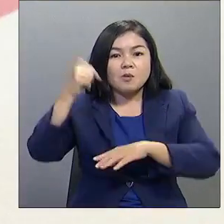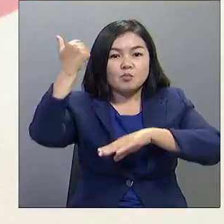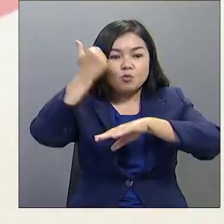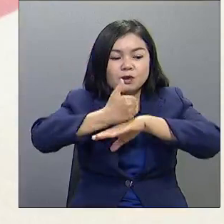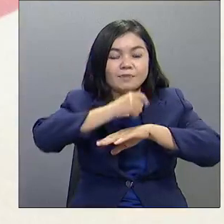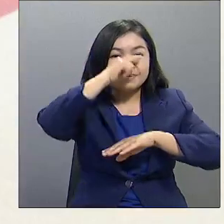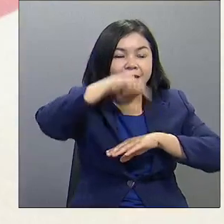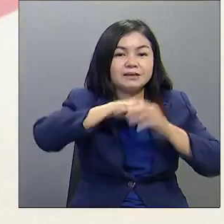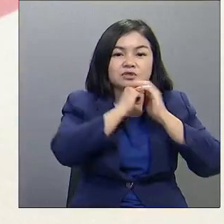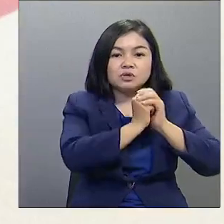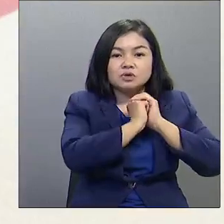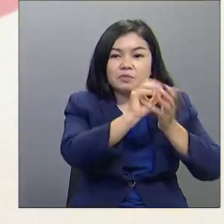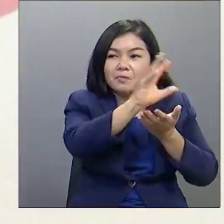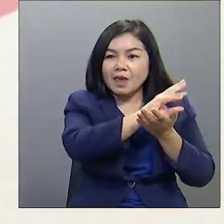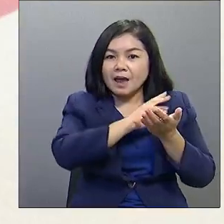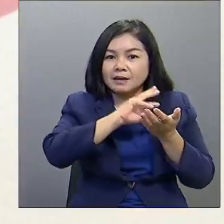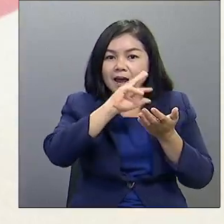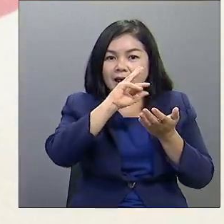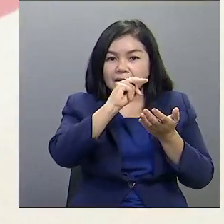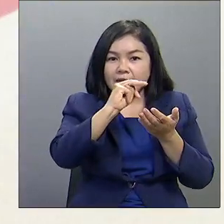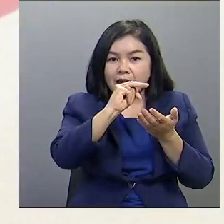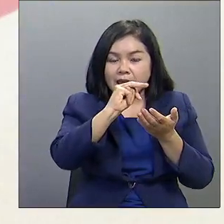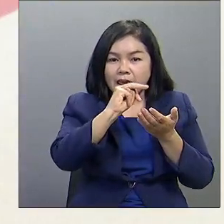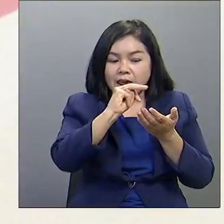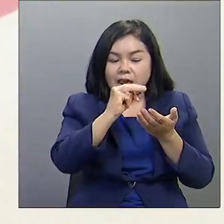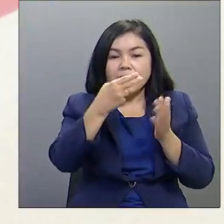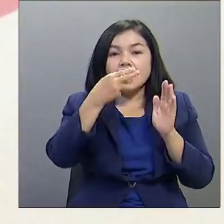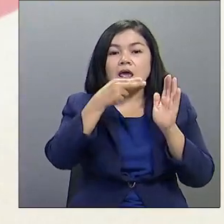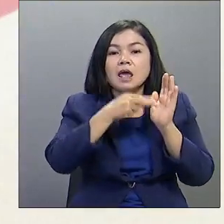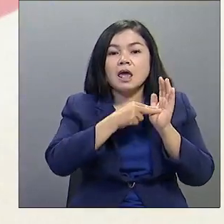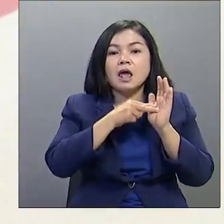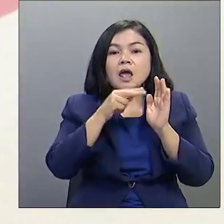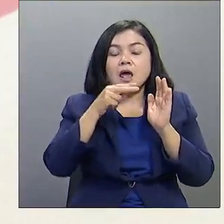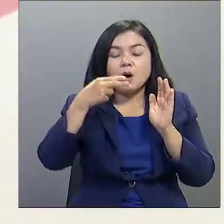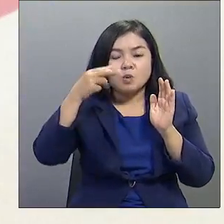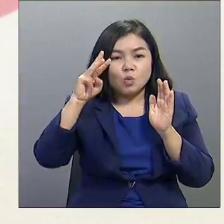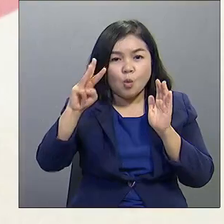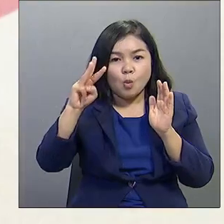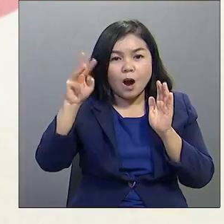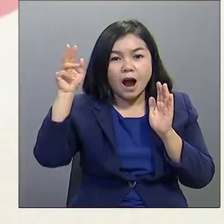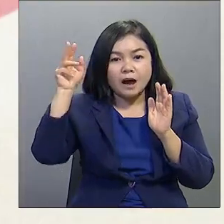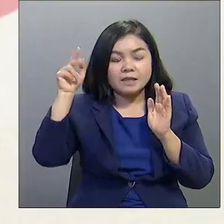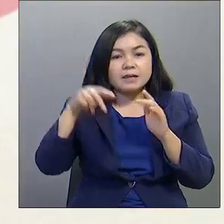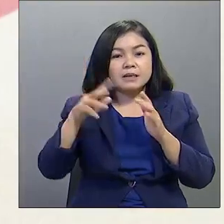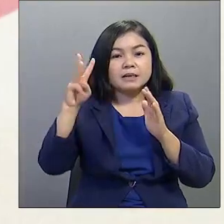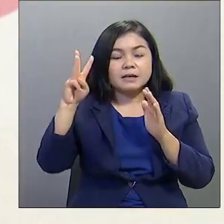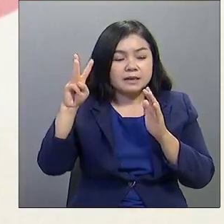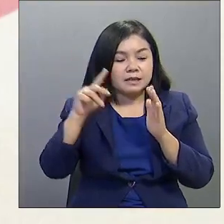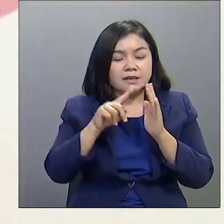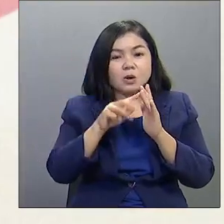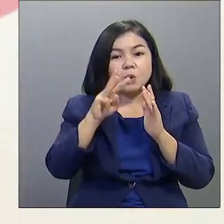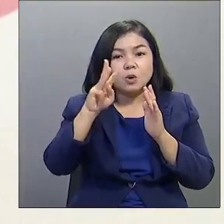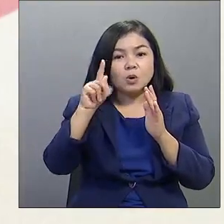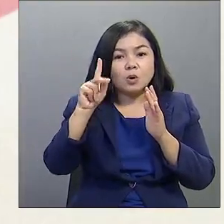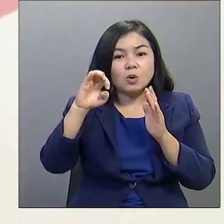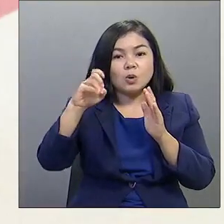จีนมหาวิทยาลัยหัวเฉียวเฉลิมพระเกียรตินะครับได้เปิดอบรมขึ้นมาครับนั่นคือหลักสูตรวิทยาการผู้นำไทยจีน